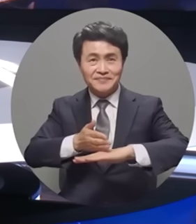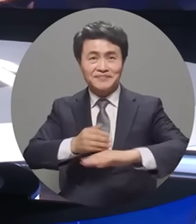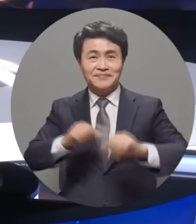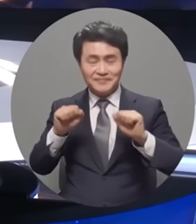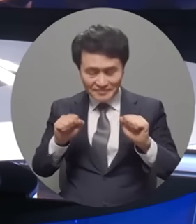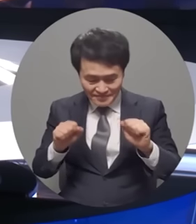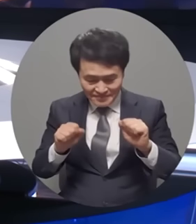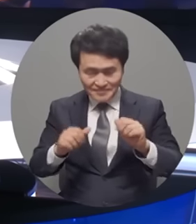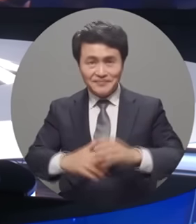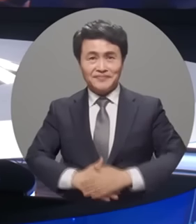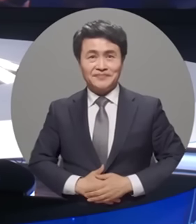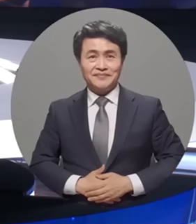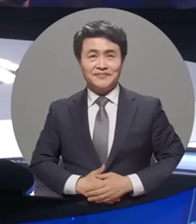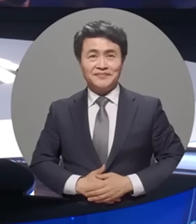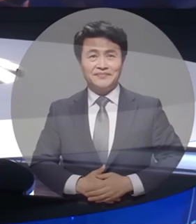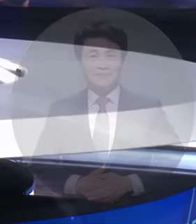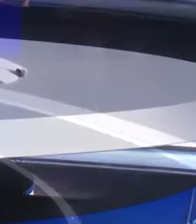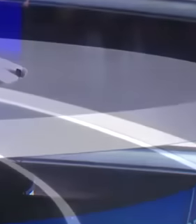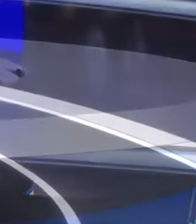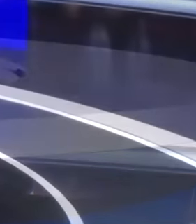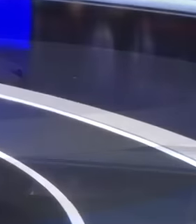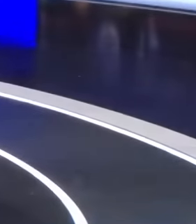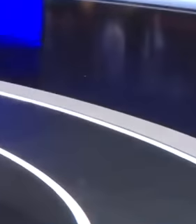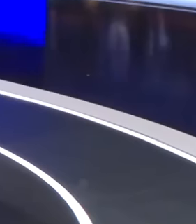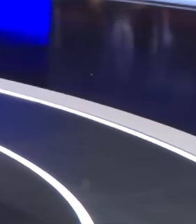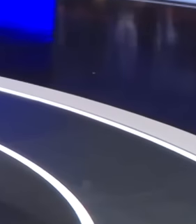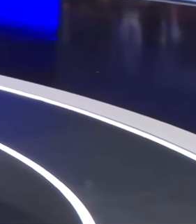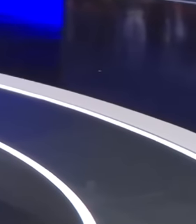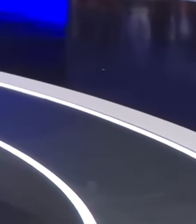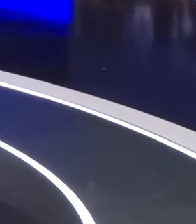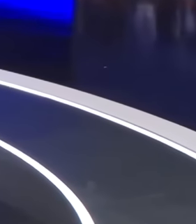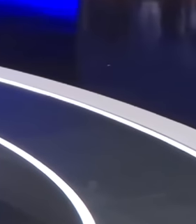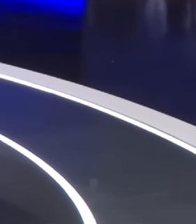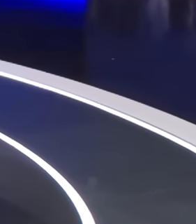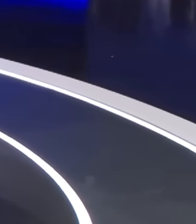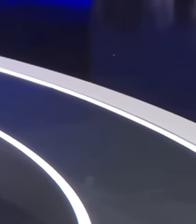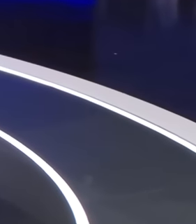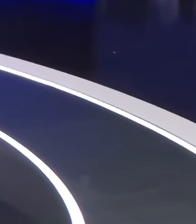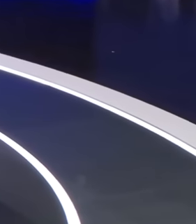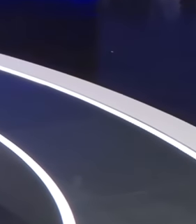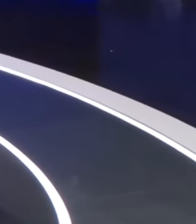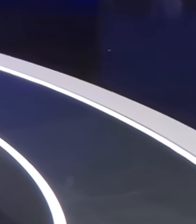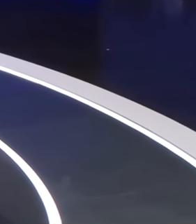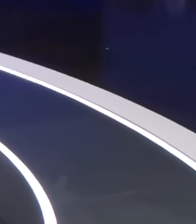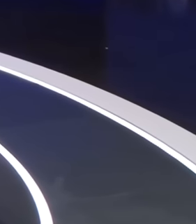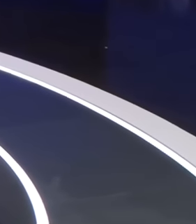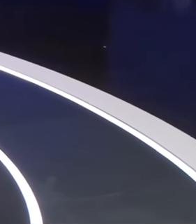감사했습니다. Good night, my angel. Time to close